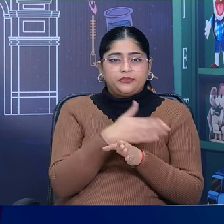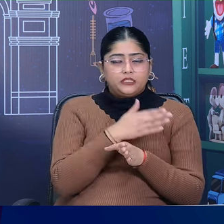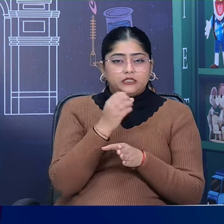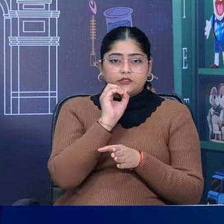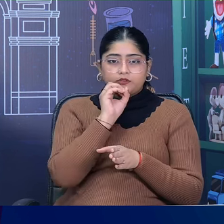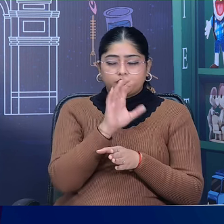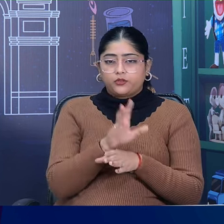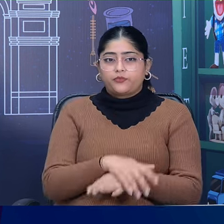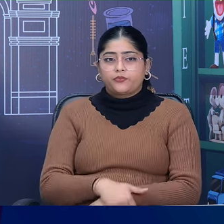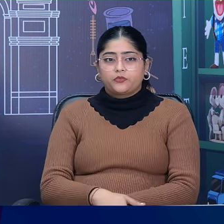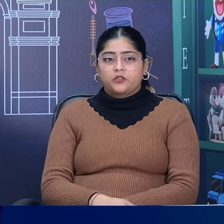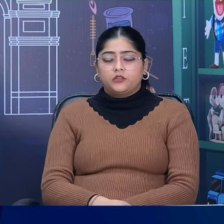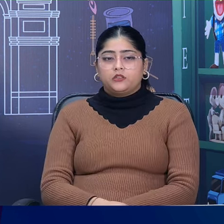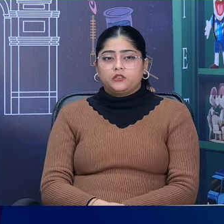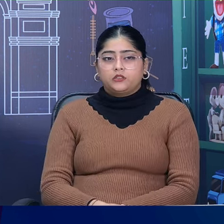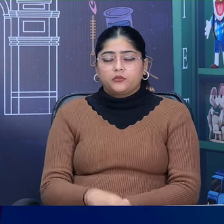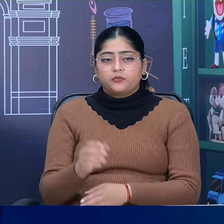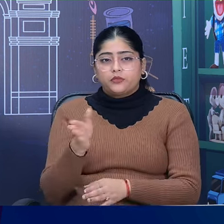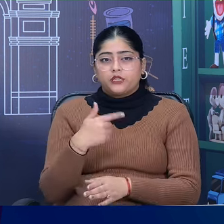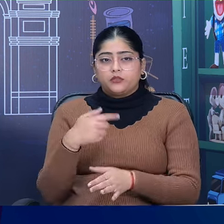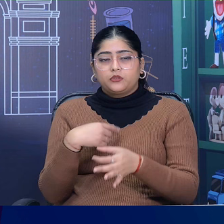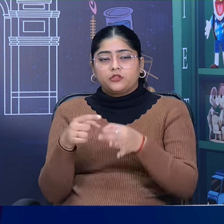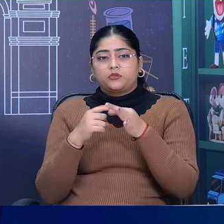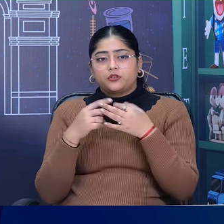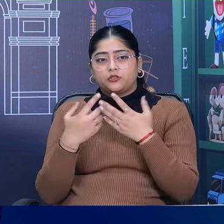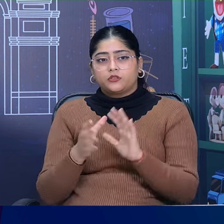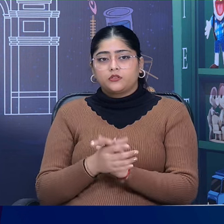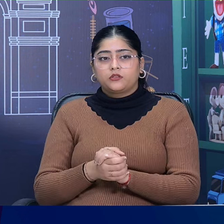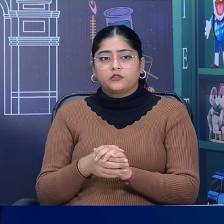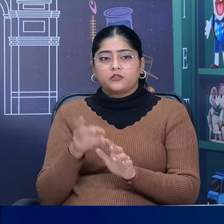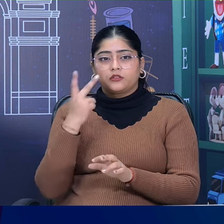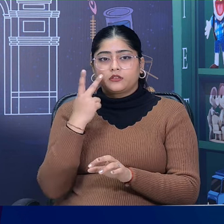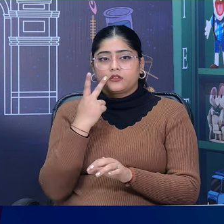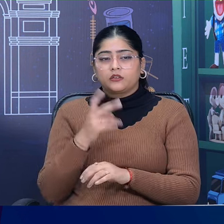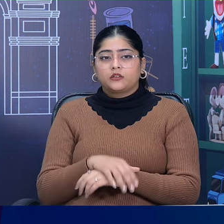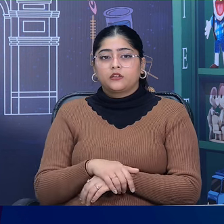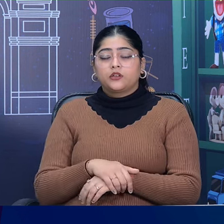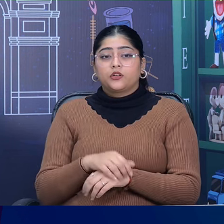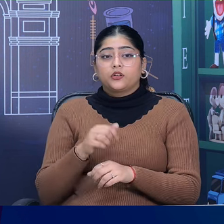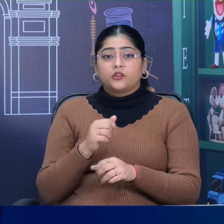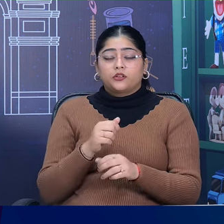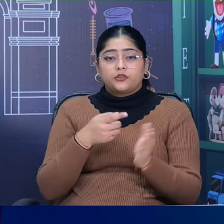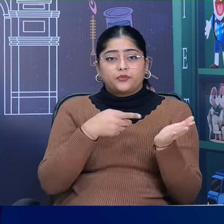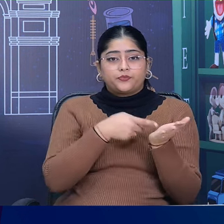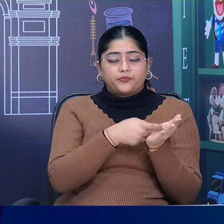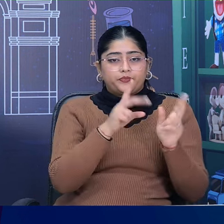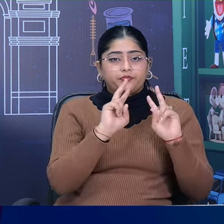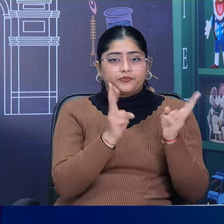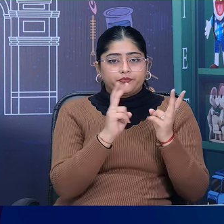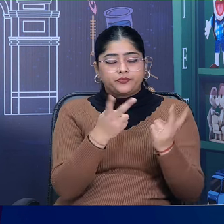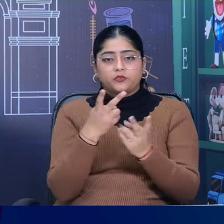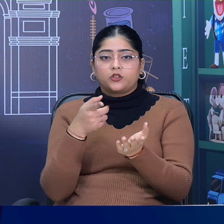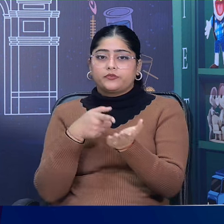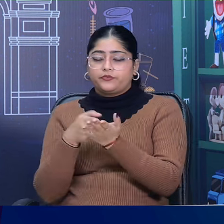पीछे एक चीज दिखाना चाहूंगा कि जो आपने सवाल पूछा था जी यह वाला कि ग्राम पंचायत या ग्राम सभा की हम बात करें तो